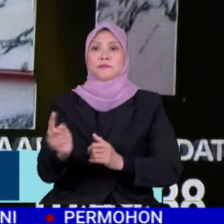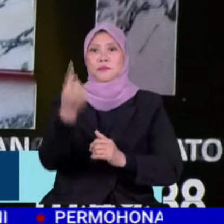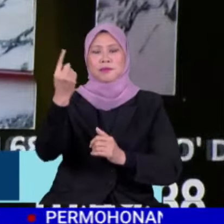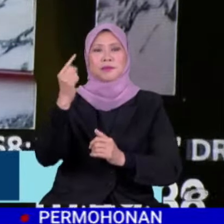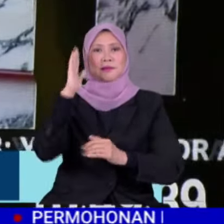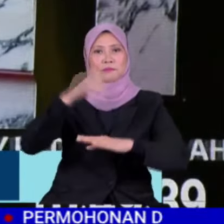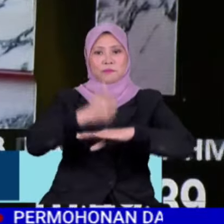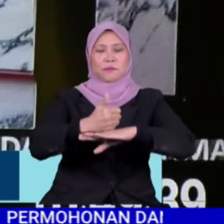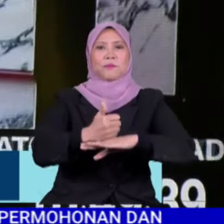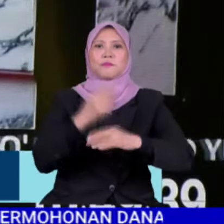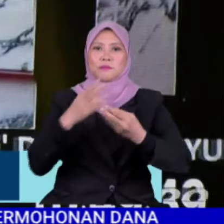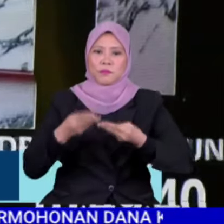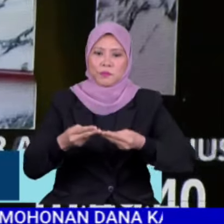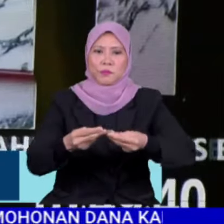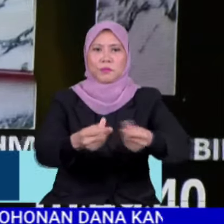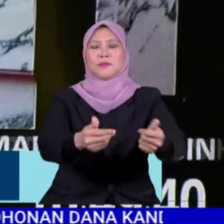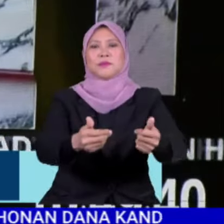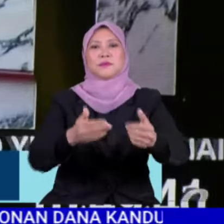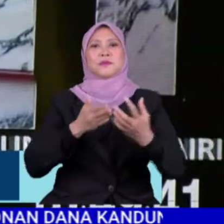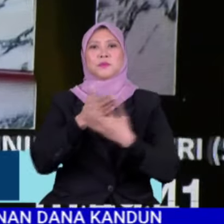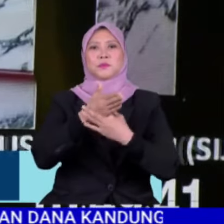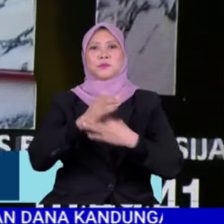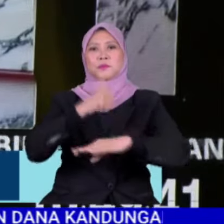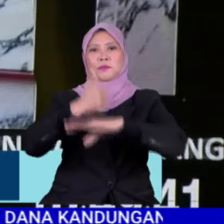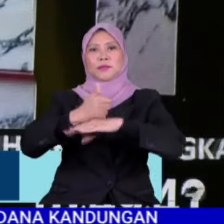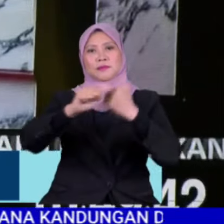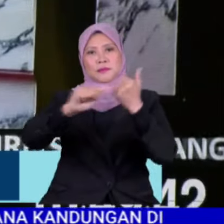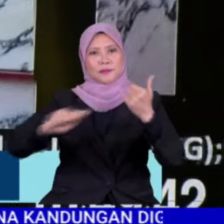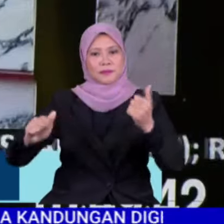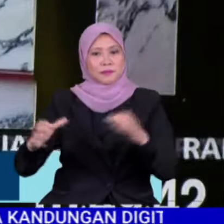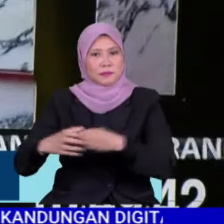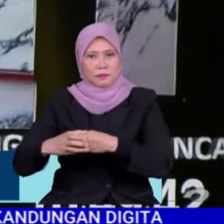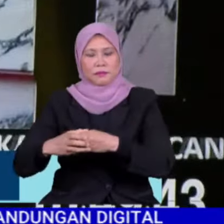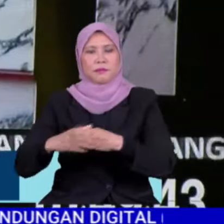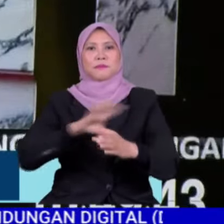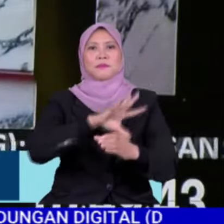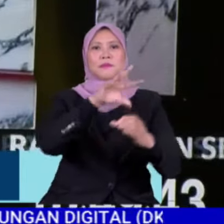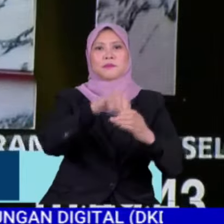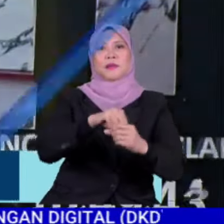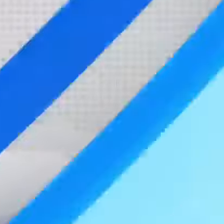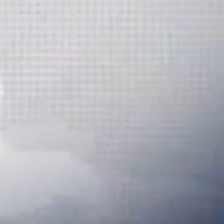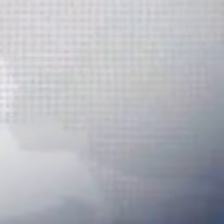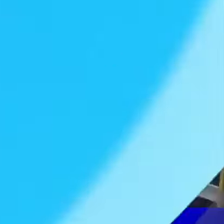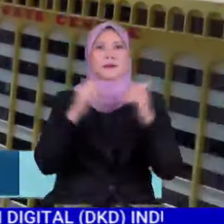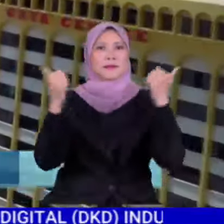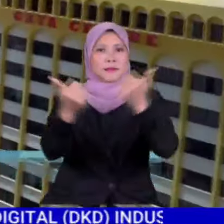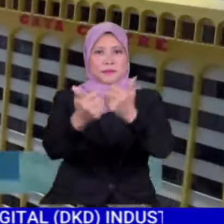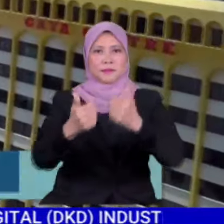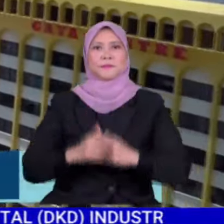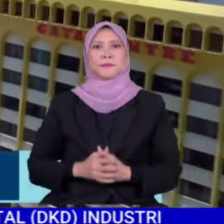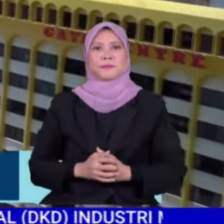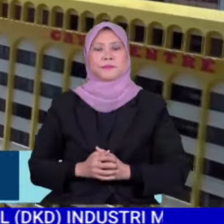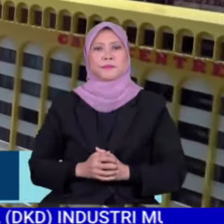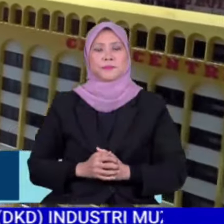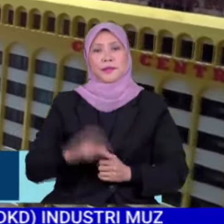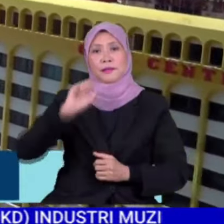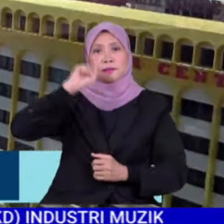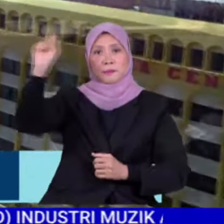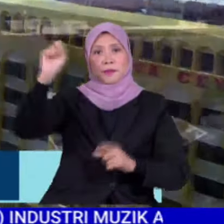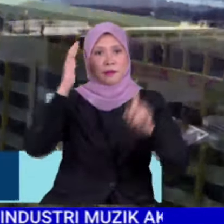akan dipastikan berjalan lancar menerusi penubuhan jawatan kuasa kecil libatkan semua agensi.